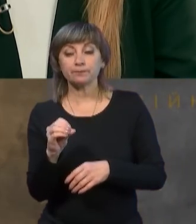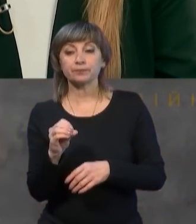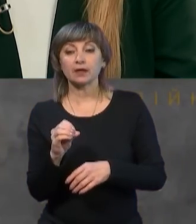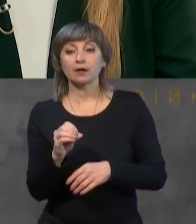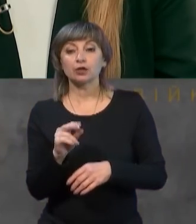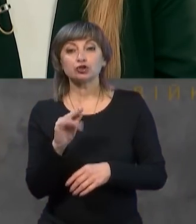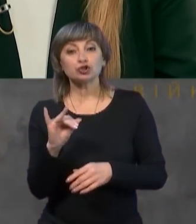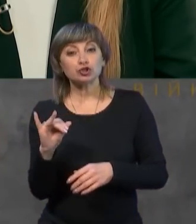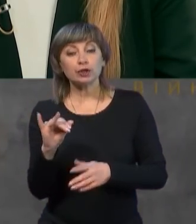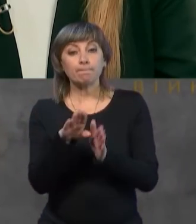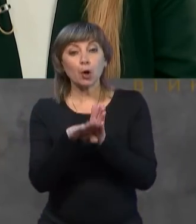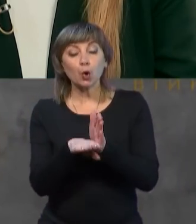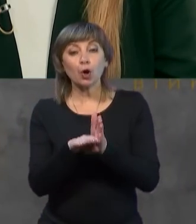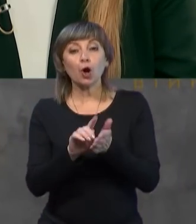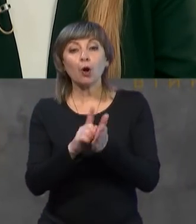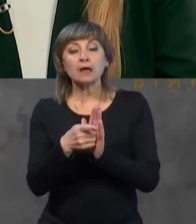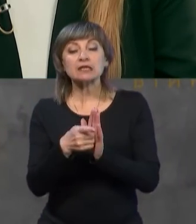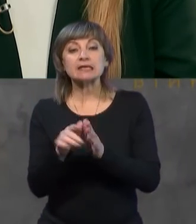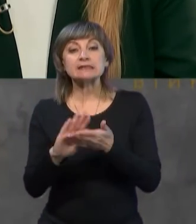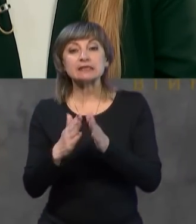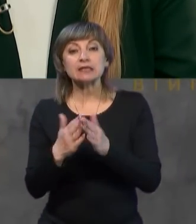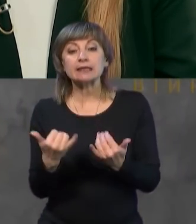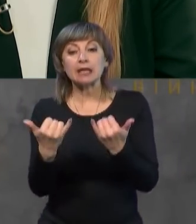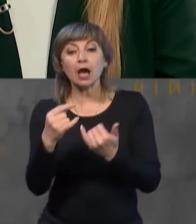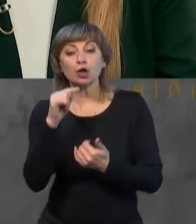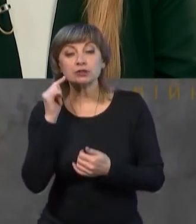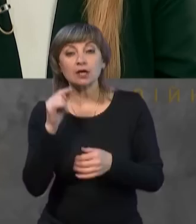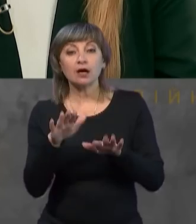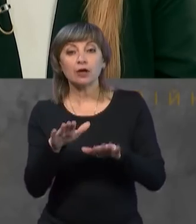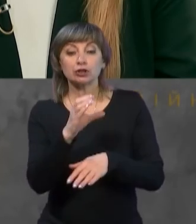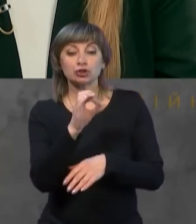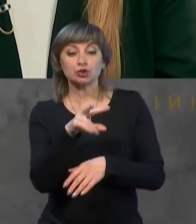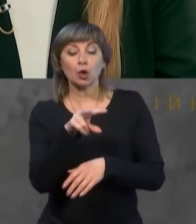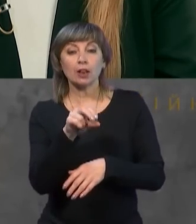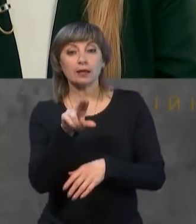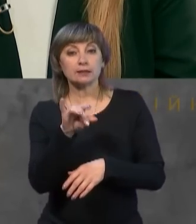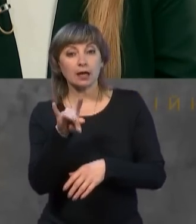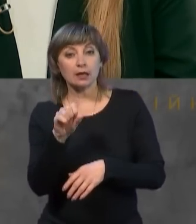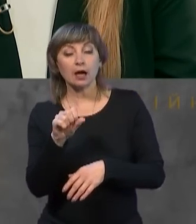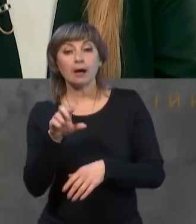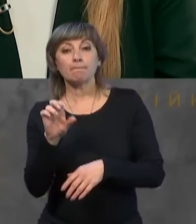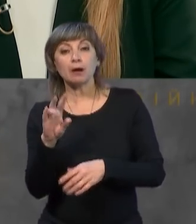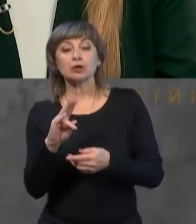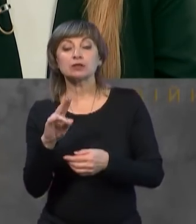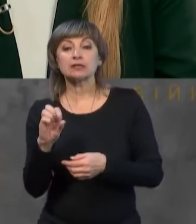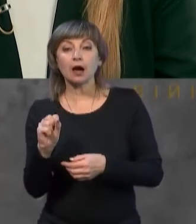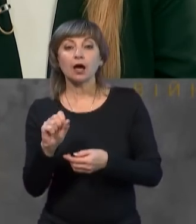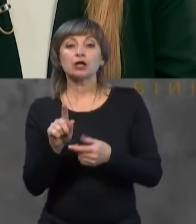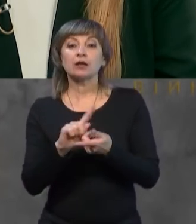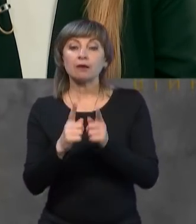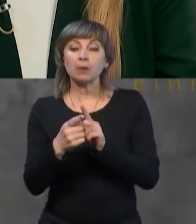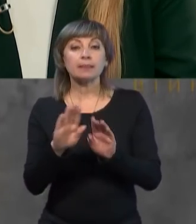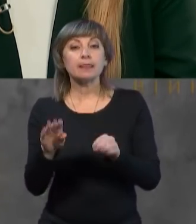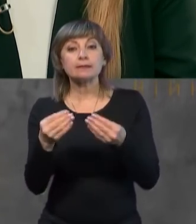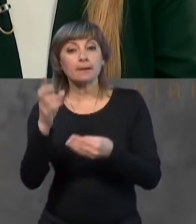чи погіршиться оперативна ситуація для росіян в районі Соледара і Бахмута? І навпаки, якщо, не дай